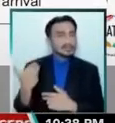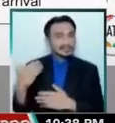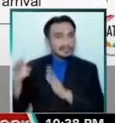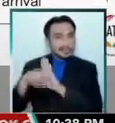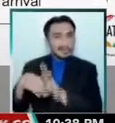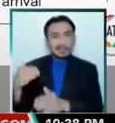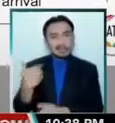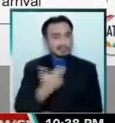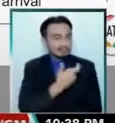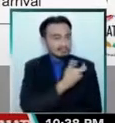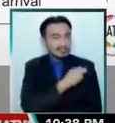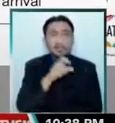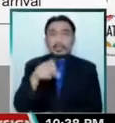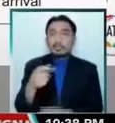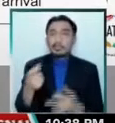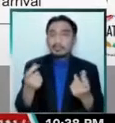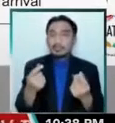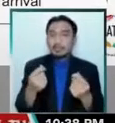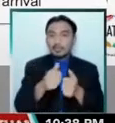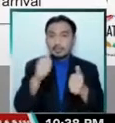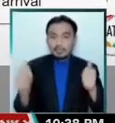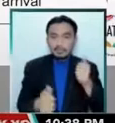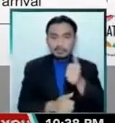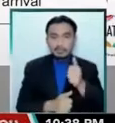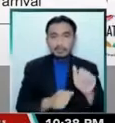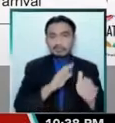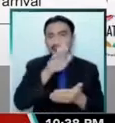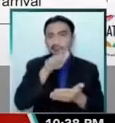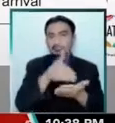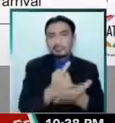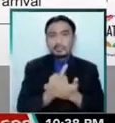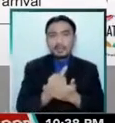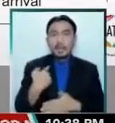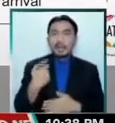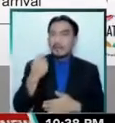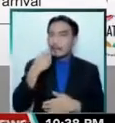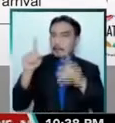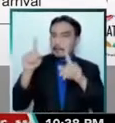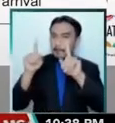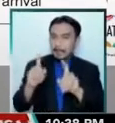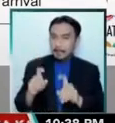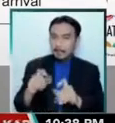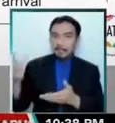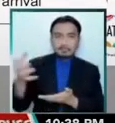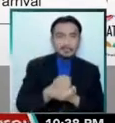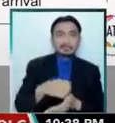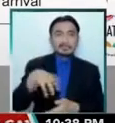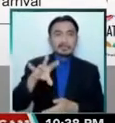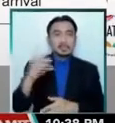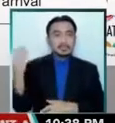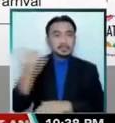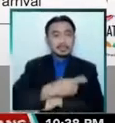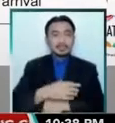sobrang tigas ng ulo natin, tama? Yung disciplinary ba? Tama yung sinasabi ni Ferdinand Marcos,